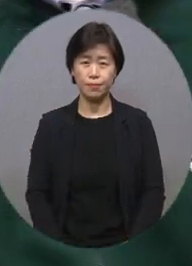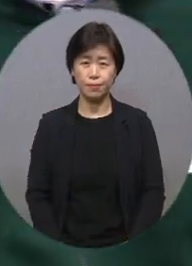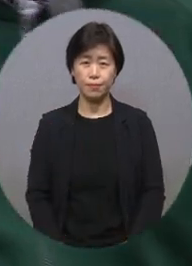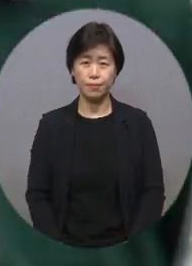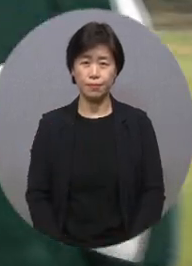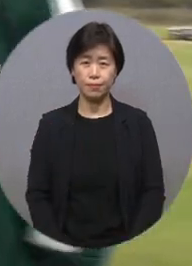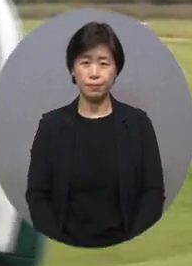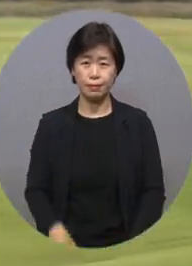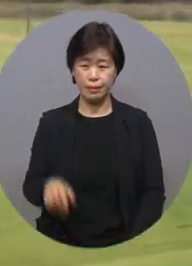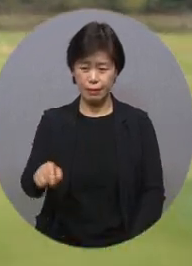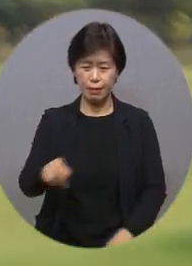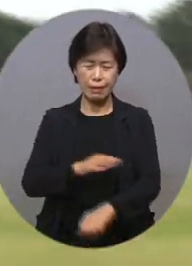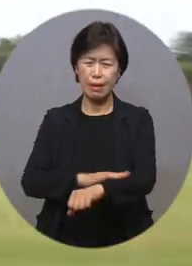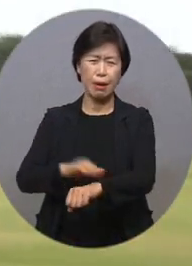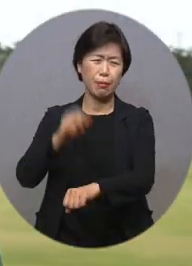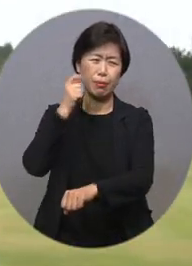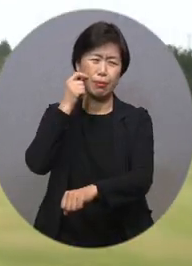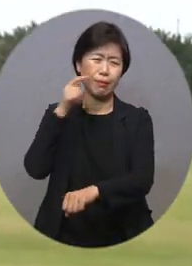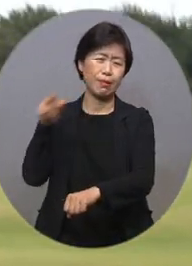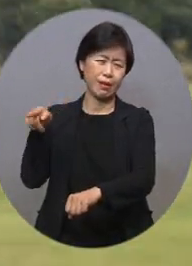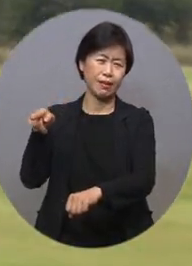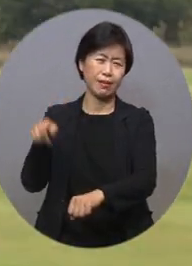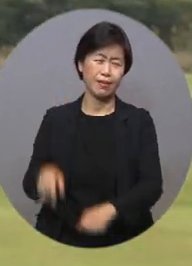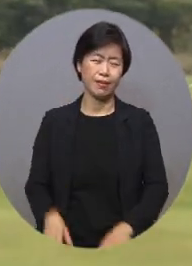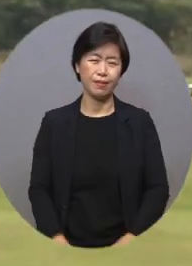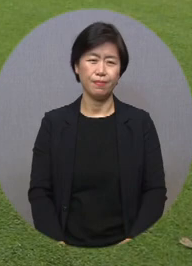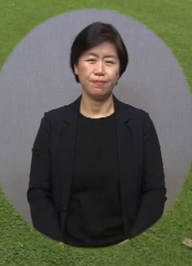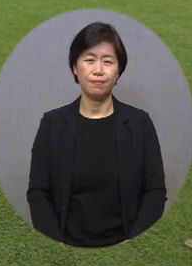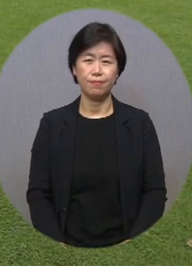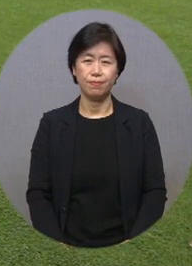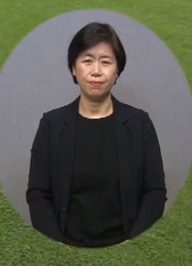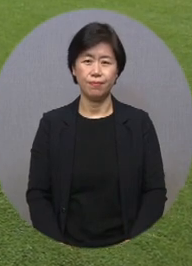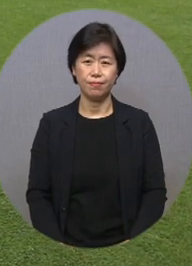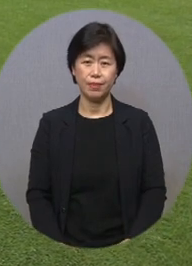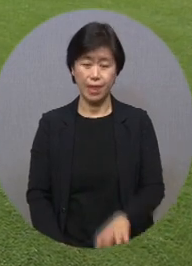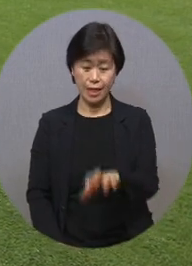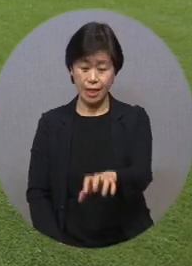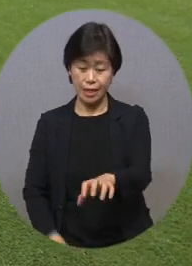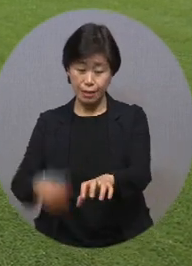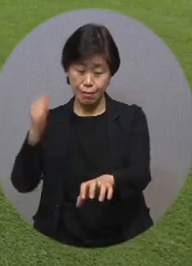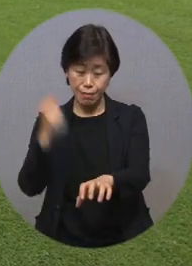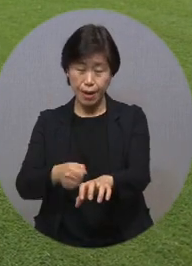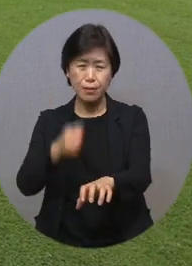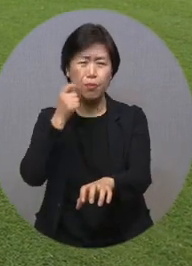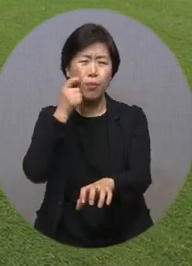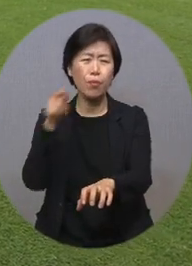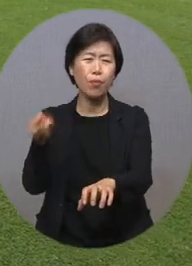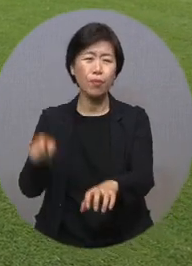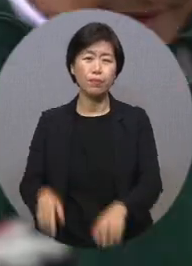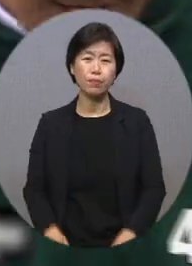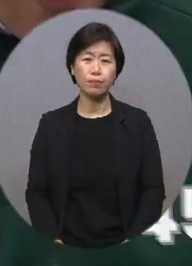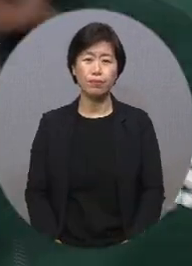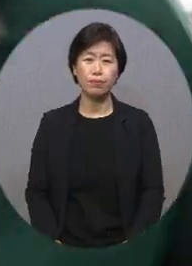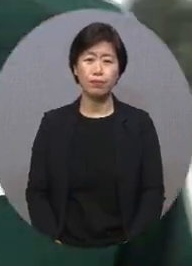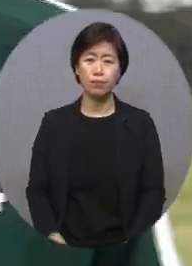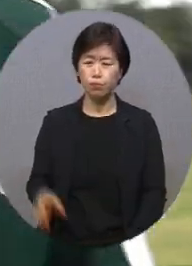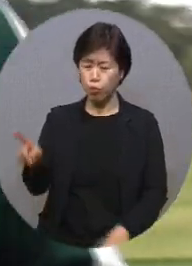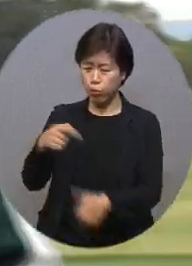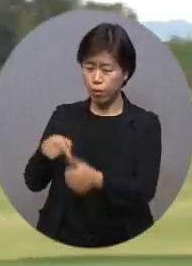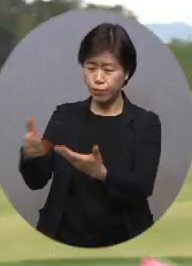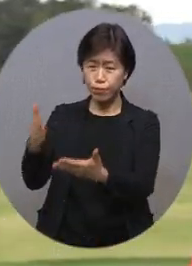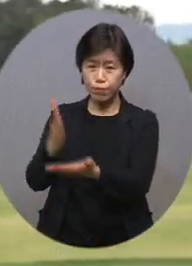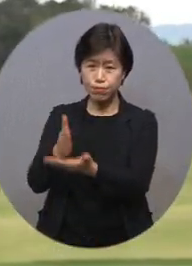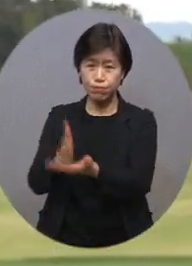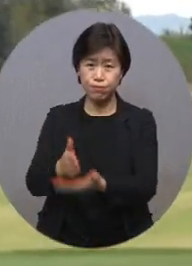해. 건다. 이 딱지를 못 맞춘다 해. 원래 이렇게 하는 거야? 아니. 이렇게 하는 거야? 형, 뭘 가르쳐줘.